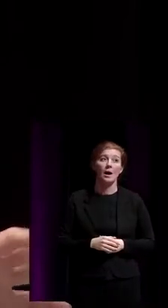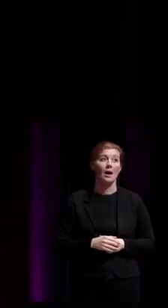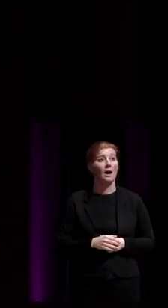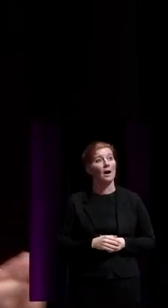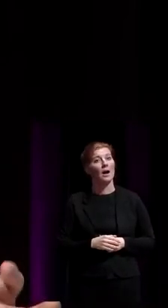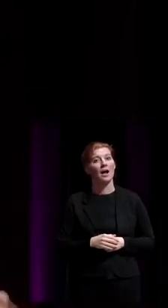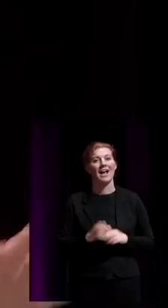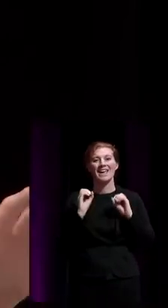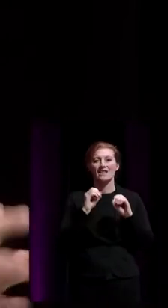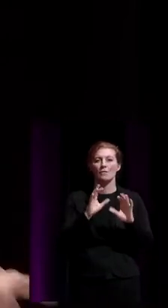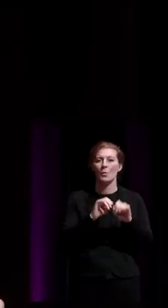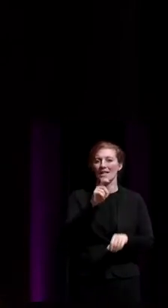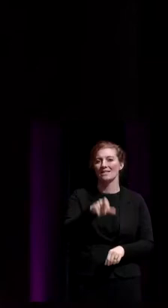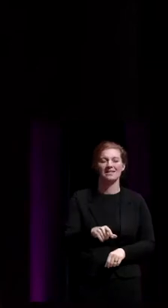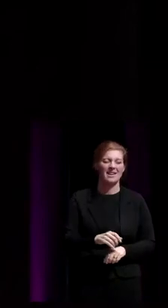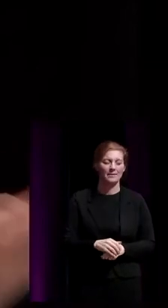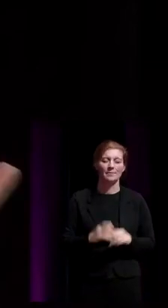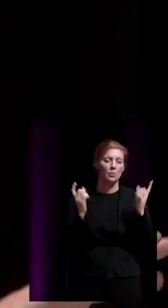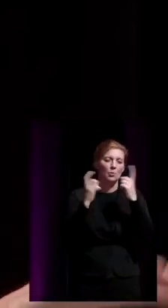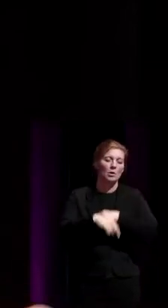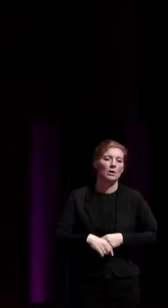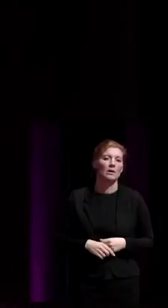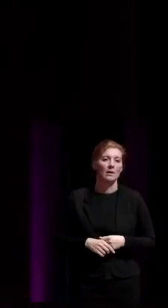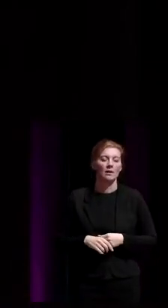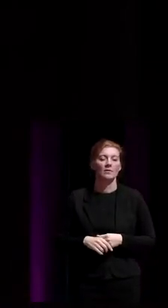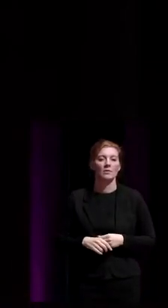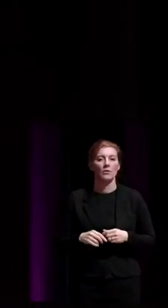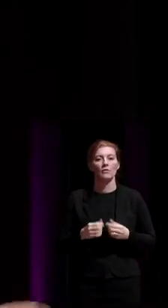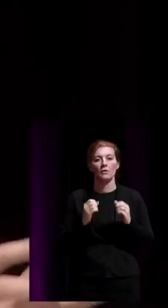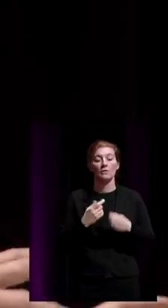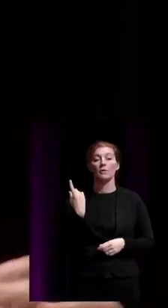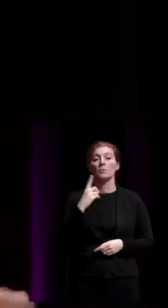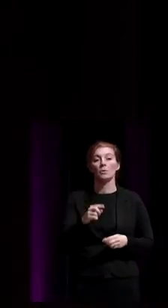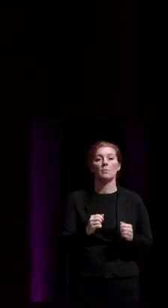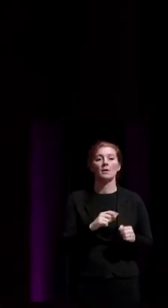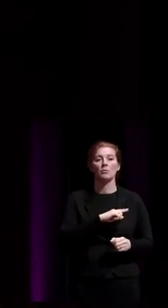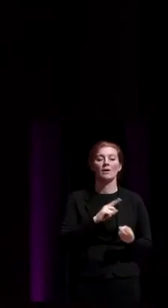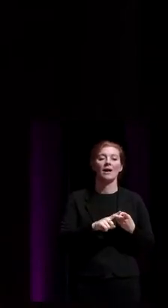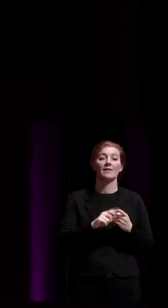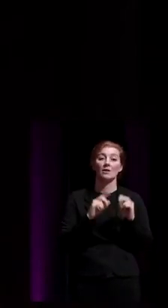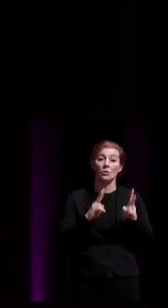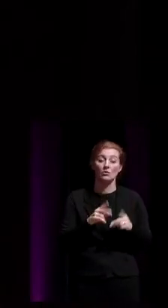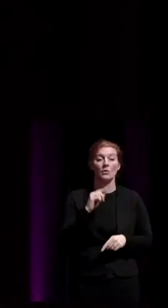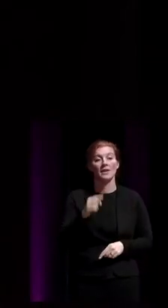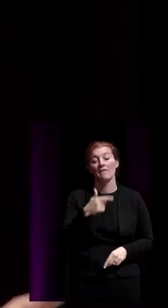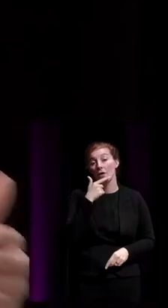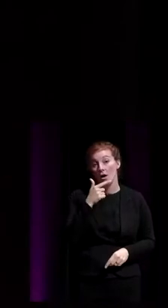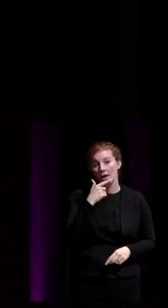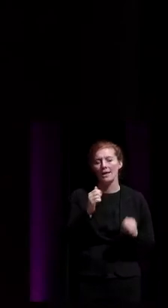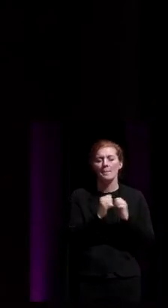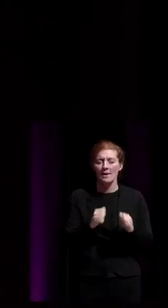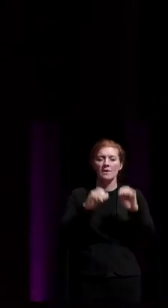förbjuda influencers. Det liksom finns ju inte, för att då förbjuder man en massa andra saker också. Då är vi inne på väldigt farlig väg. Men att man måste göra mycket, mycket